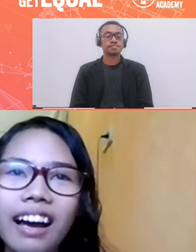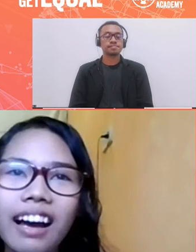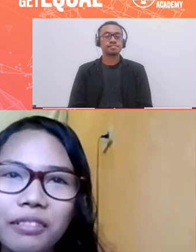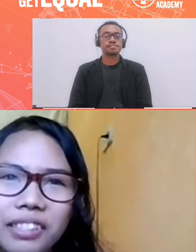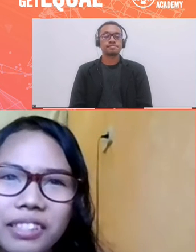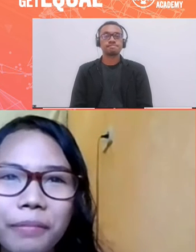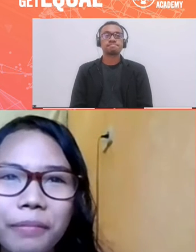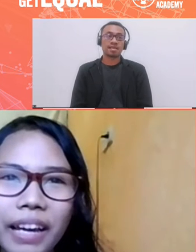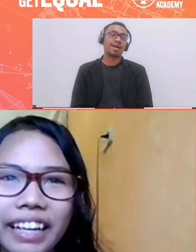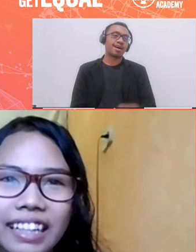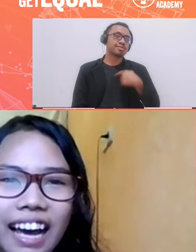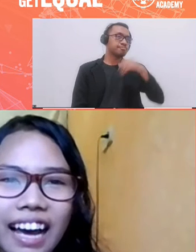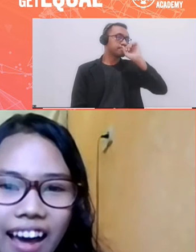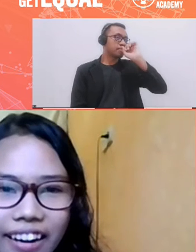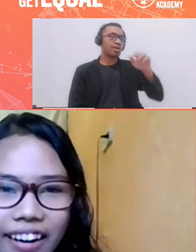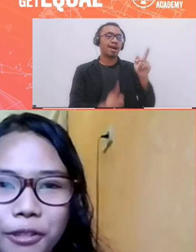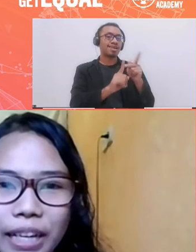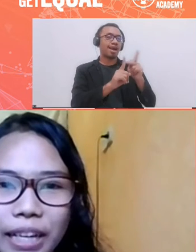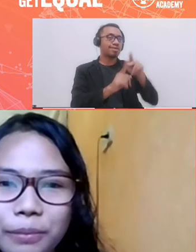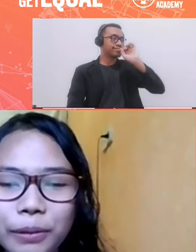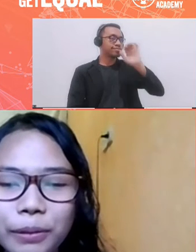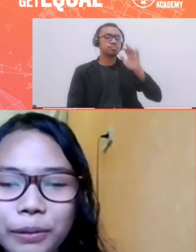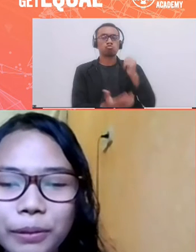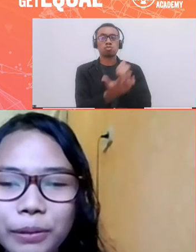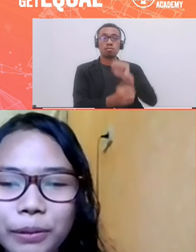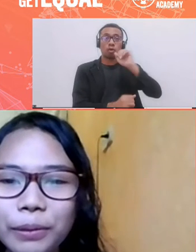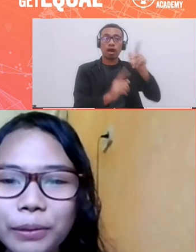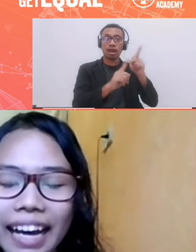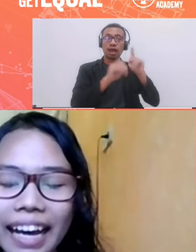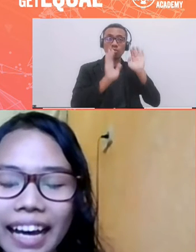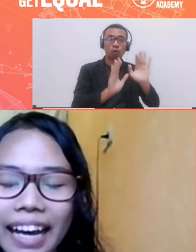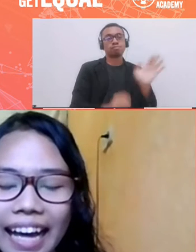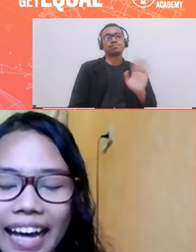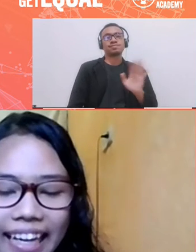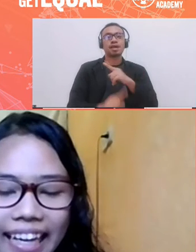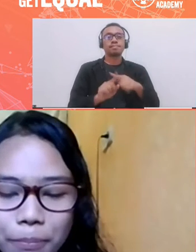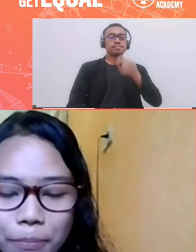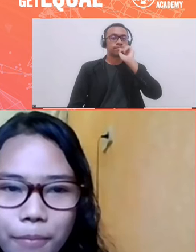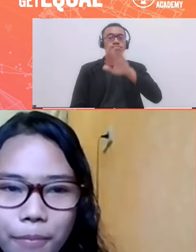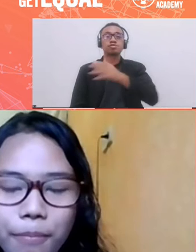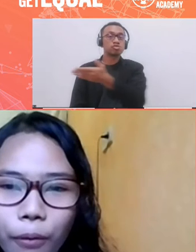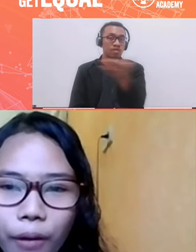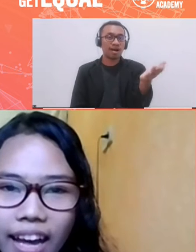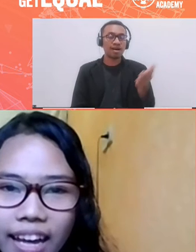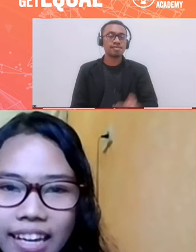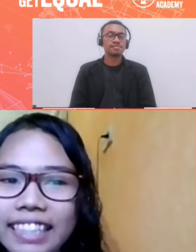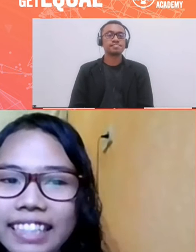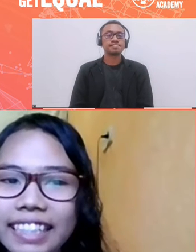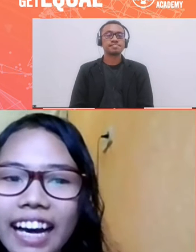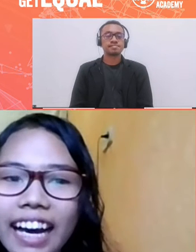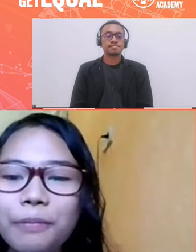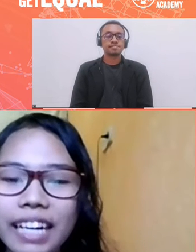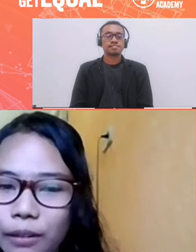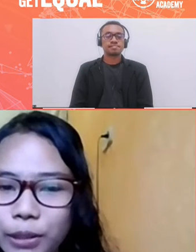ke Kak Hana, kayak bukan cuma untuk Kak Hana, tapi untuk kita semua, bahwa jangan pernah